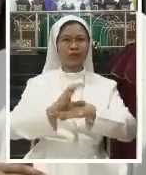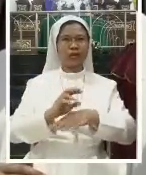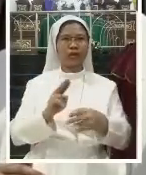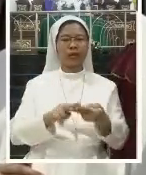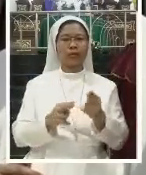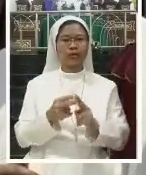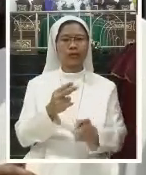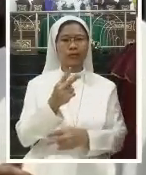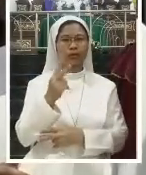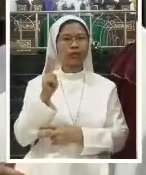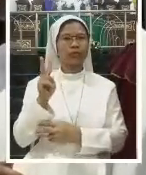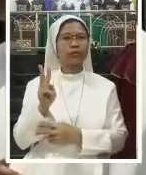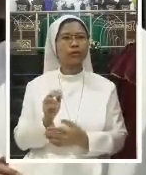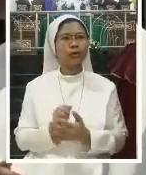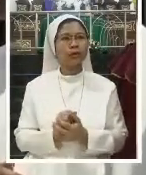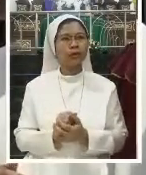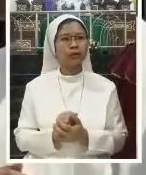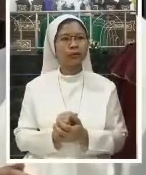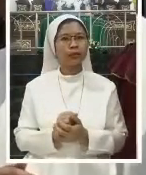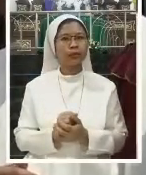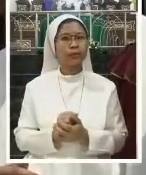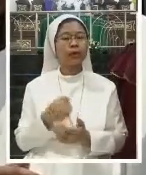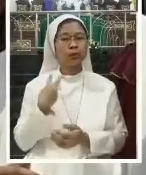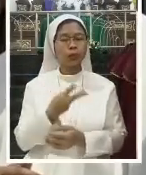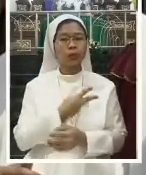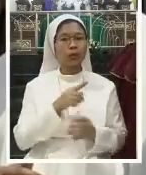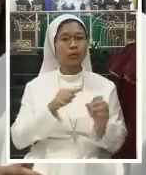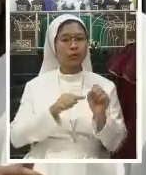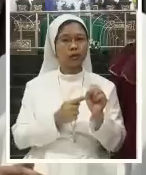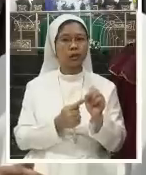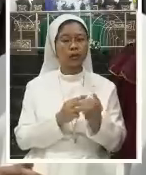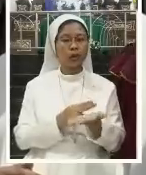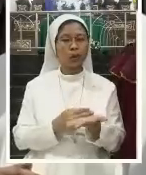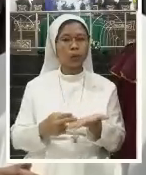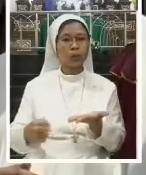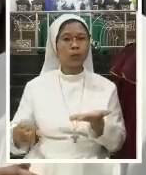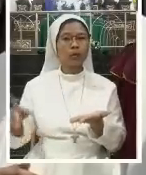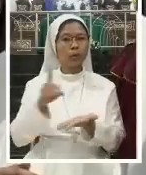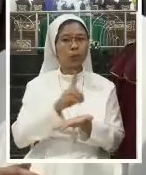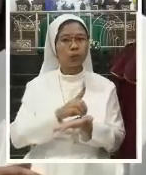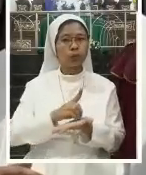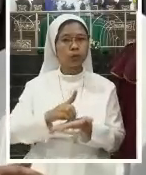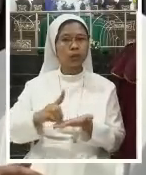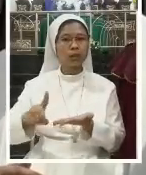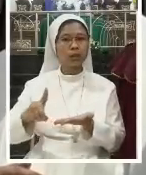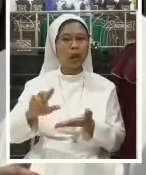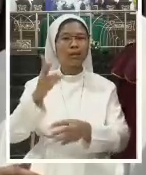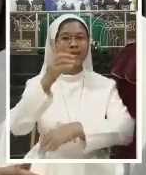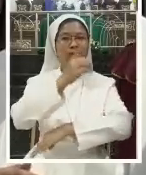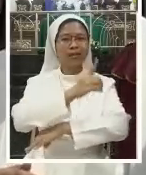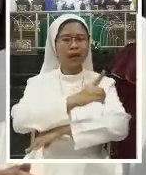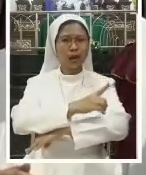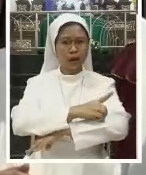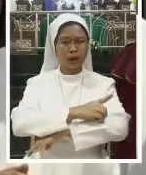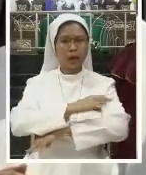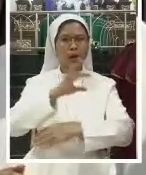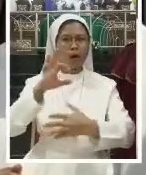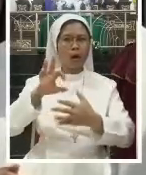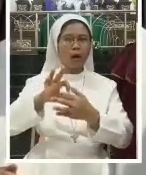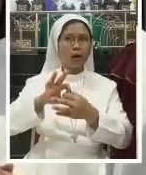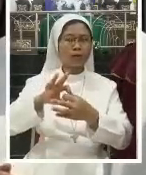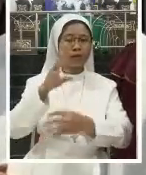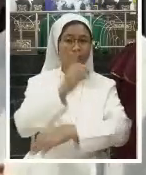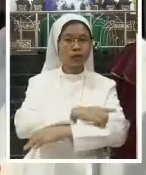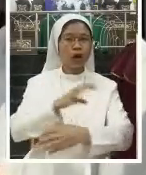Ikaduha, girumdumon niya to na ang Semana Santa, mga aldaw nin gracia.